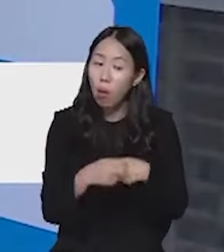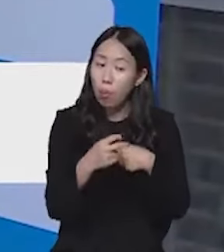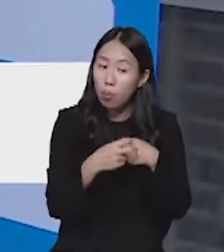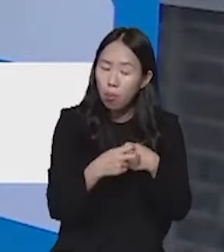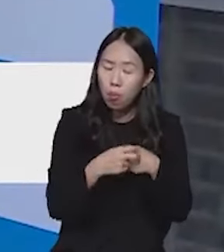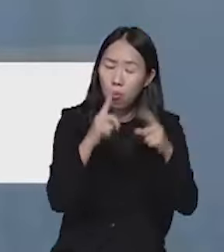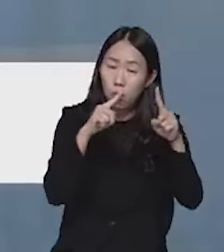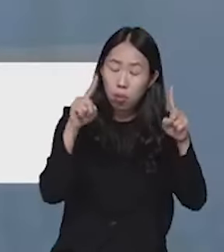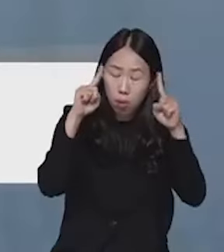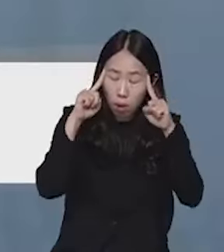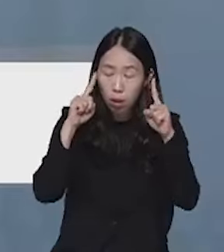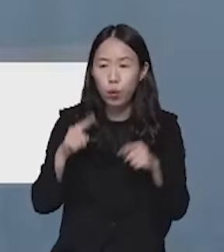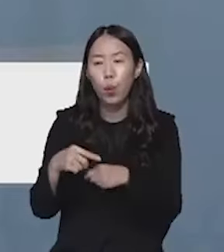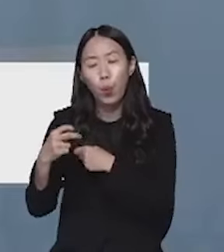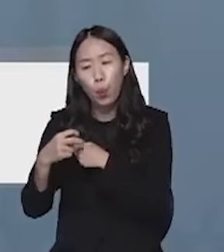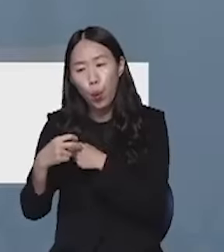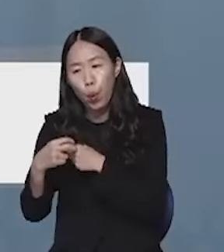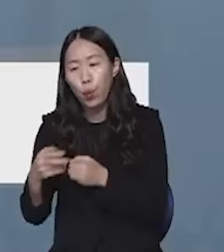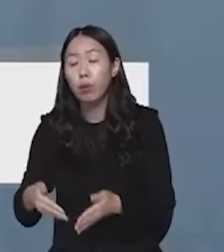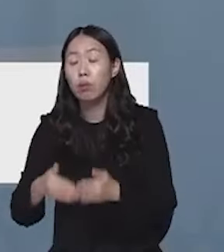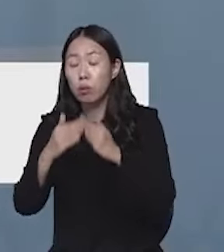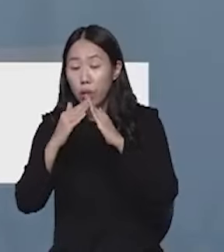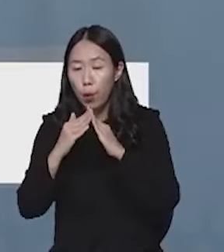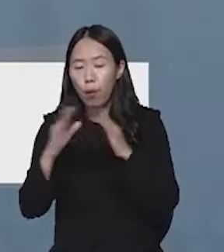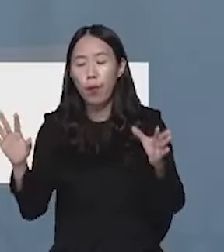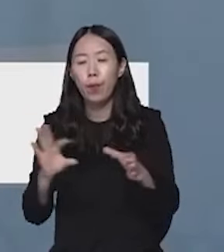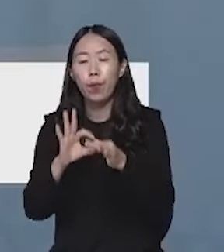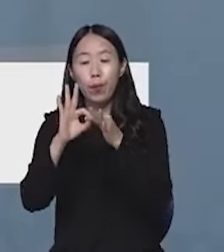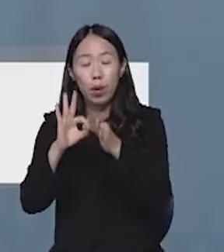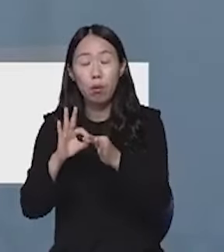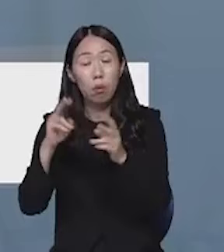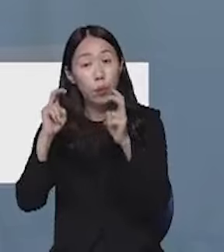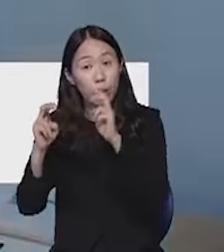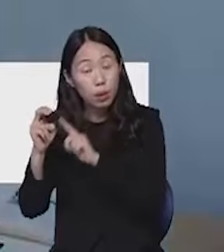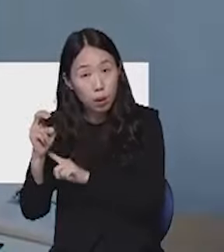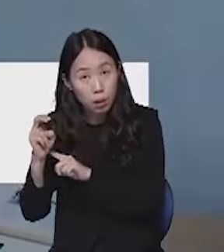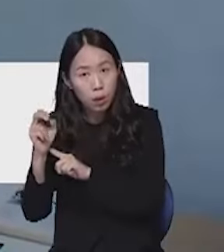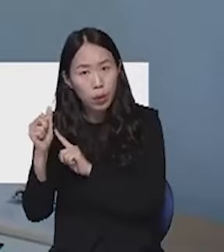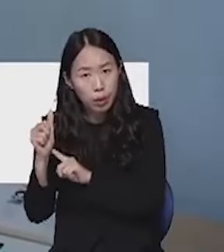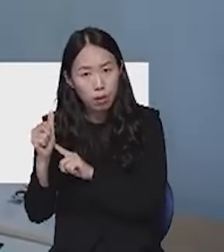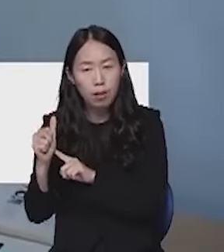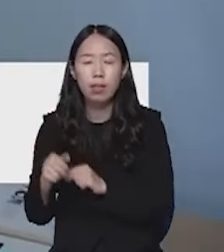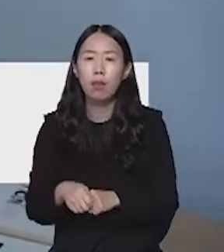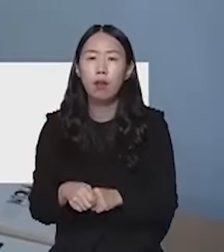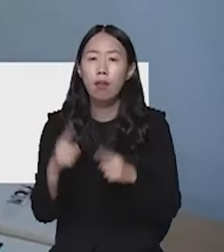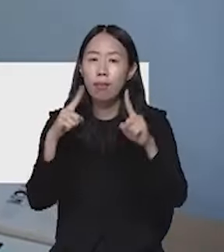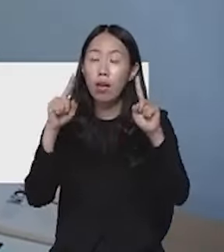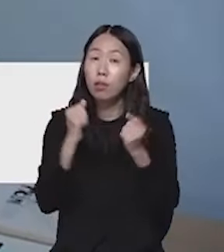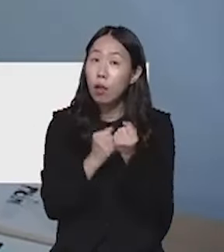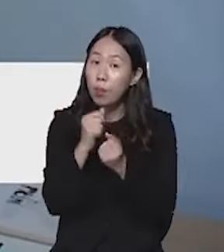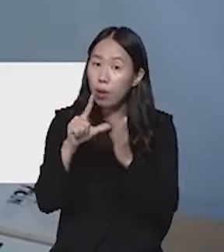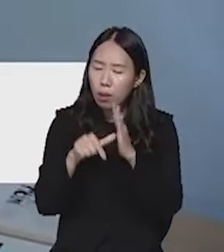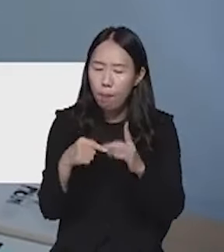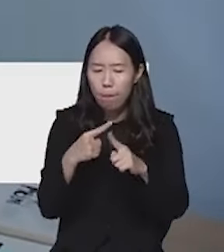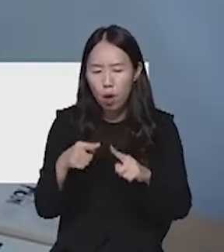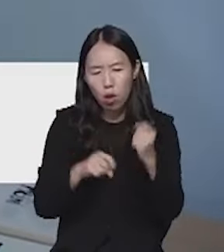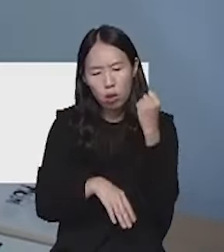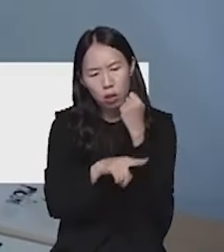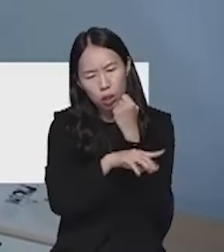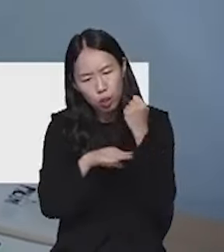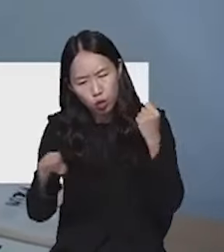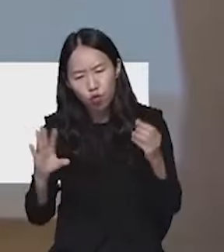신설 정부 추천대학 선정 용역기관은 오늘 보도자료를 통해 지난 10일 대학 설명회에서 평가 기준 설계